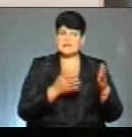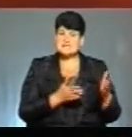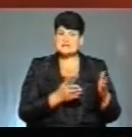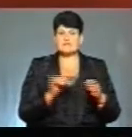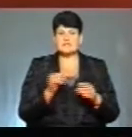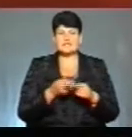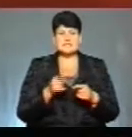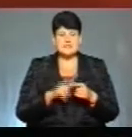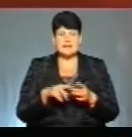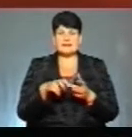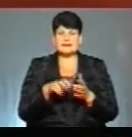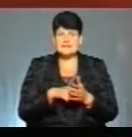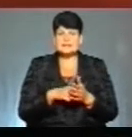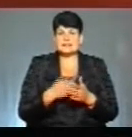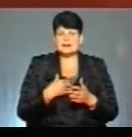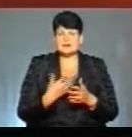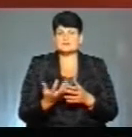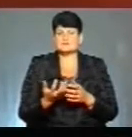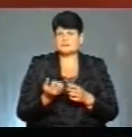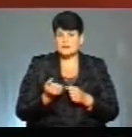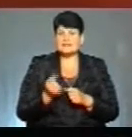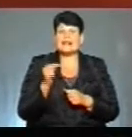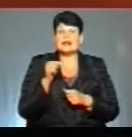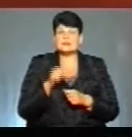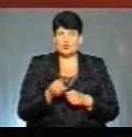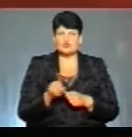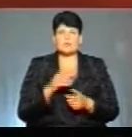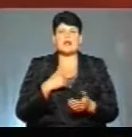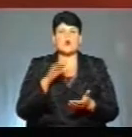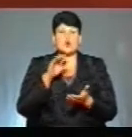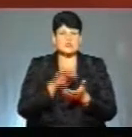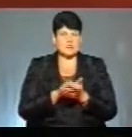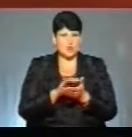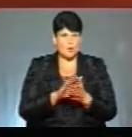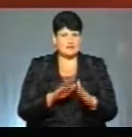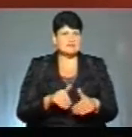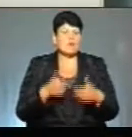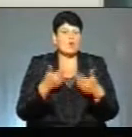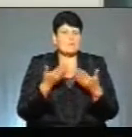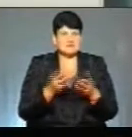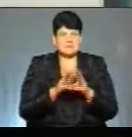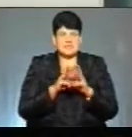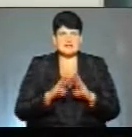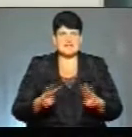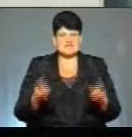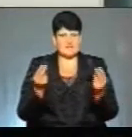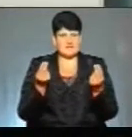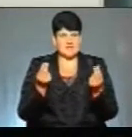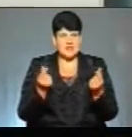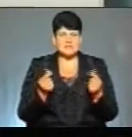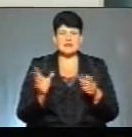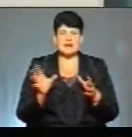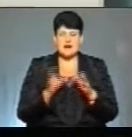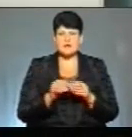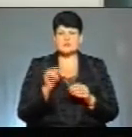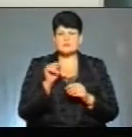і такий лист для нас надійшов тільки для того, щоб ми ознайомилися з пропозиціями Міністерства фінансів і разом